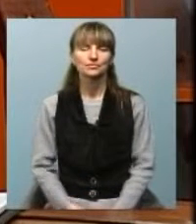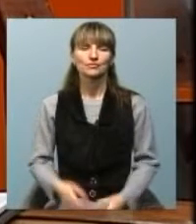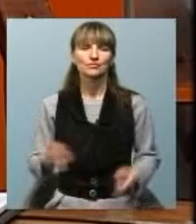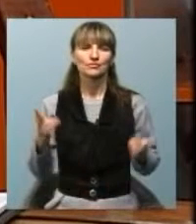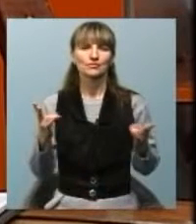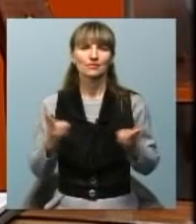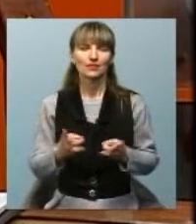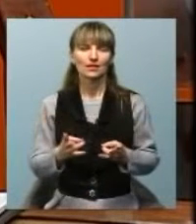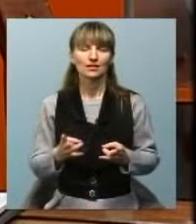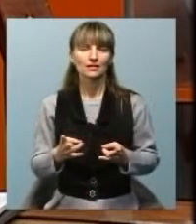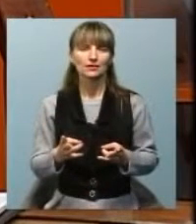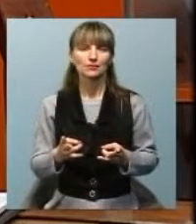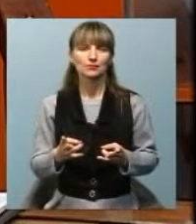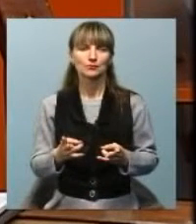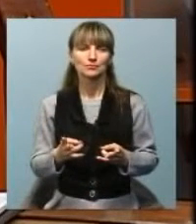Надо...